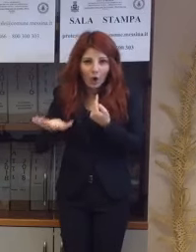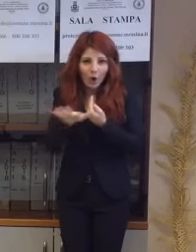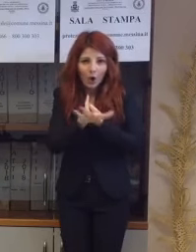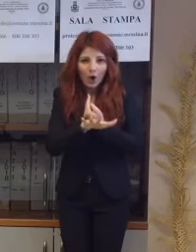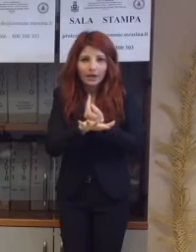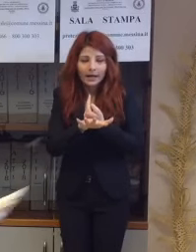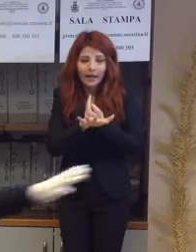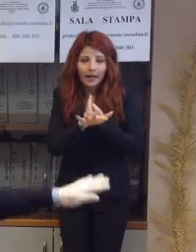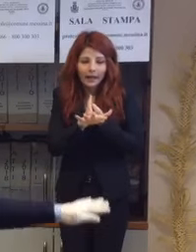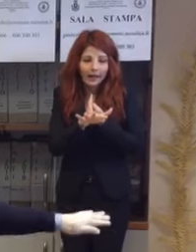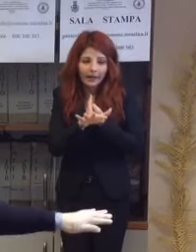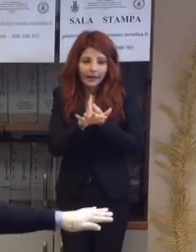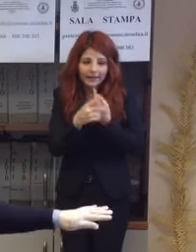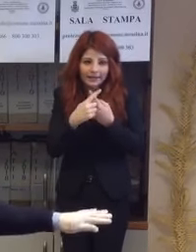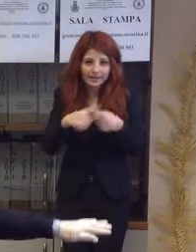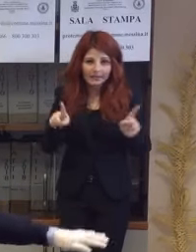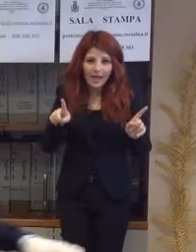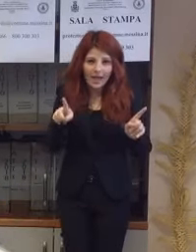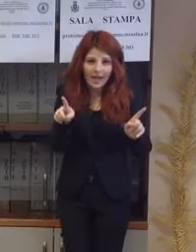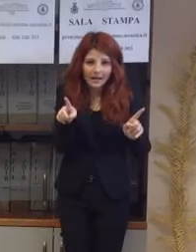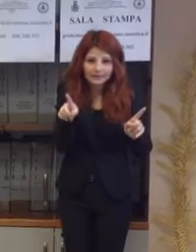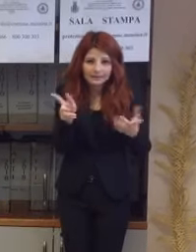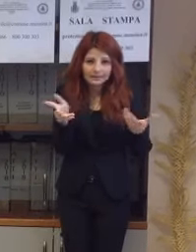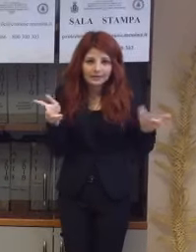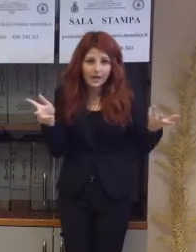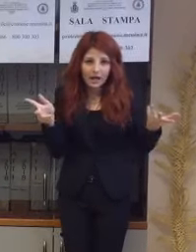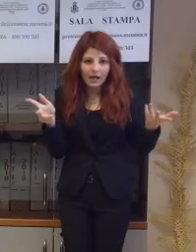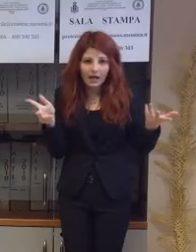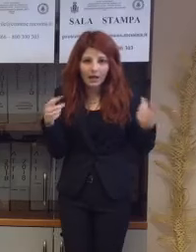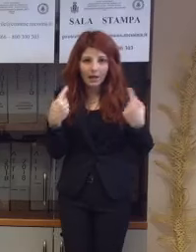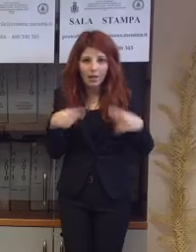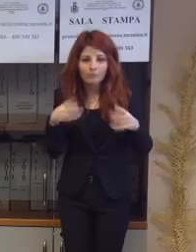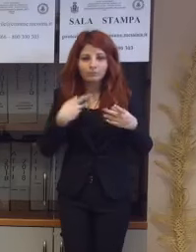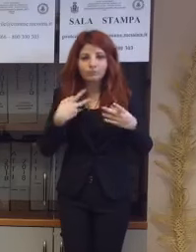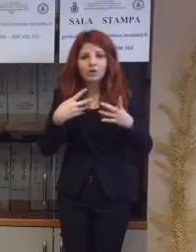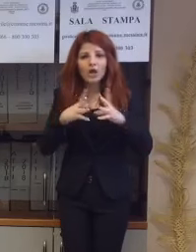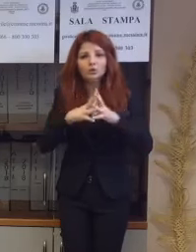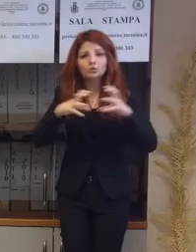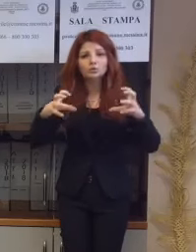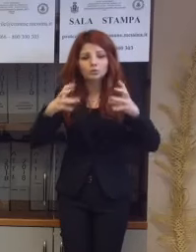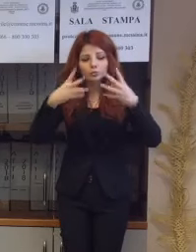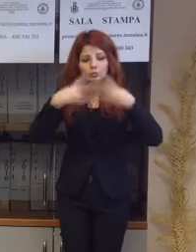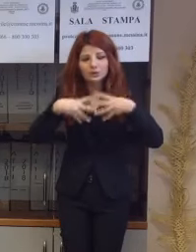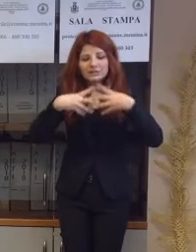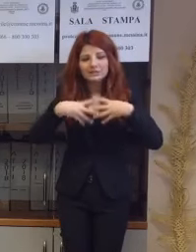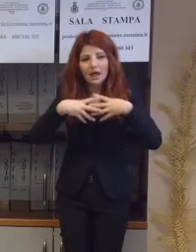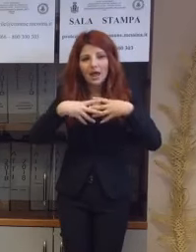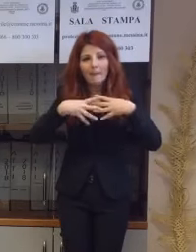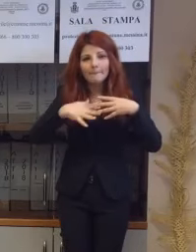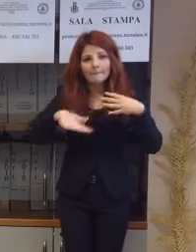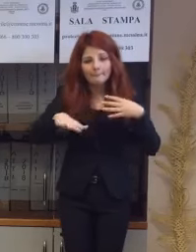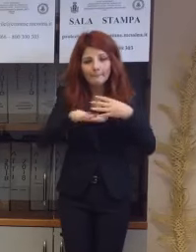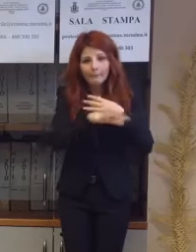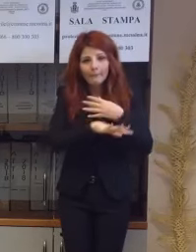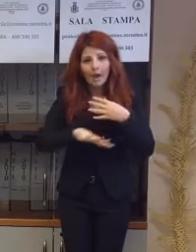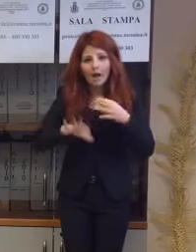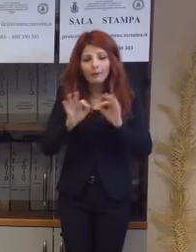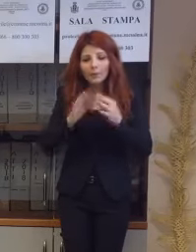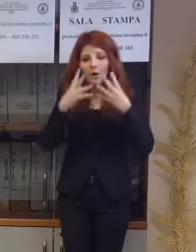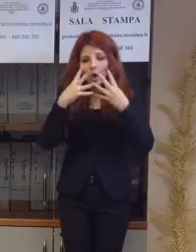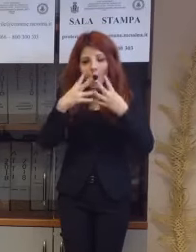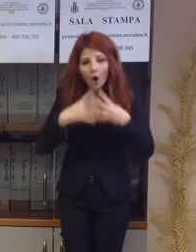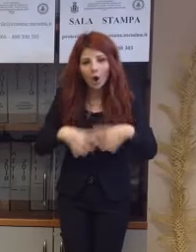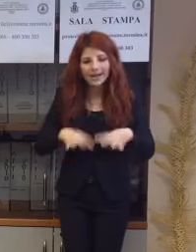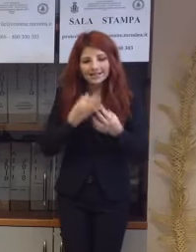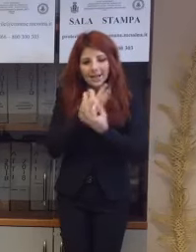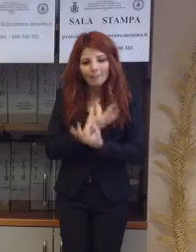più è venuto meno a qualche altro, perché qui c'è una struttura che si è organizzata mettendo in conto anche queste cose, e